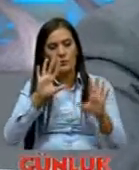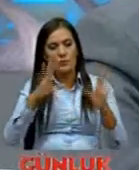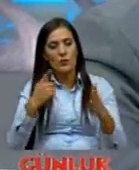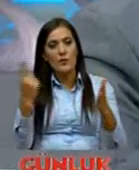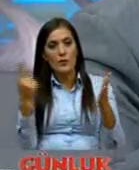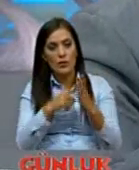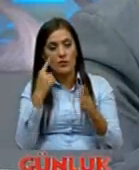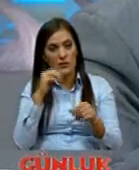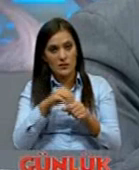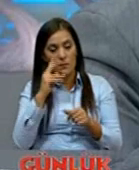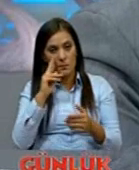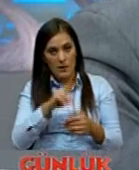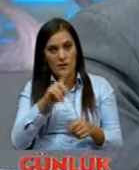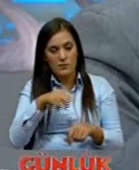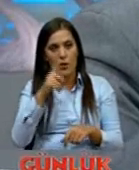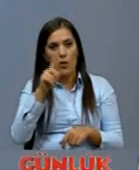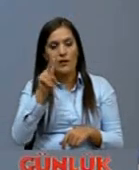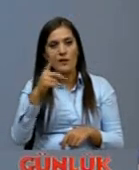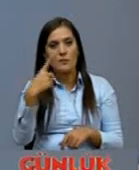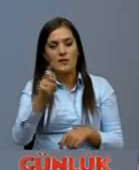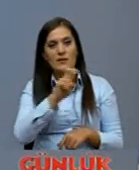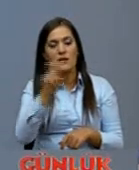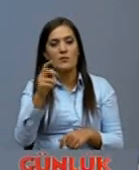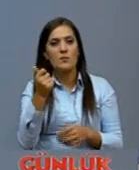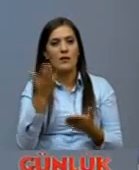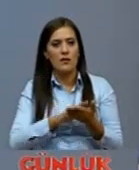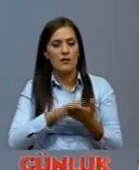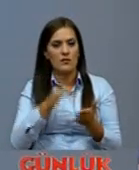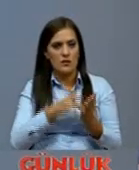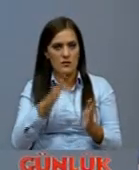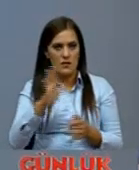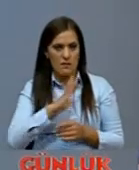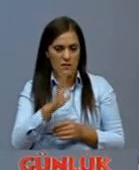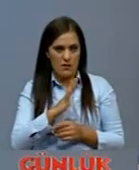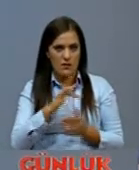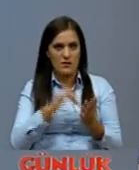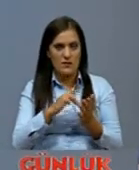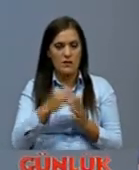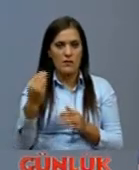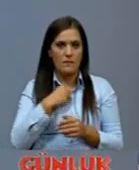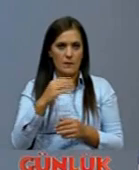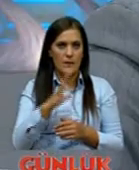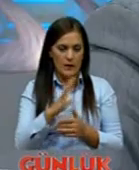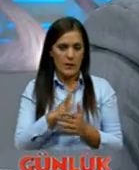bozuk noktasında bakıldığında 12.800 lira para cezasıyla cezalandırılıyoruz.